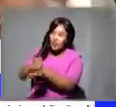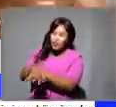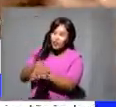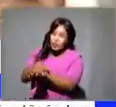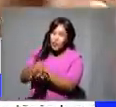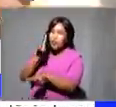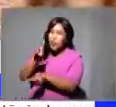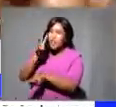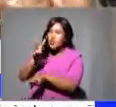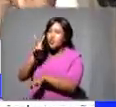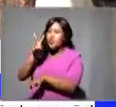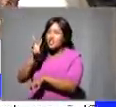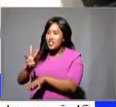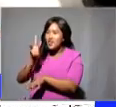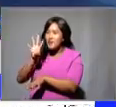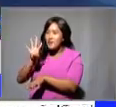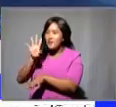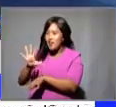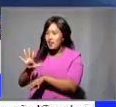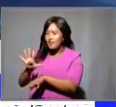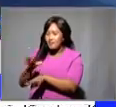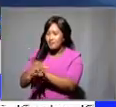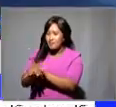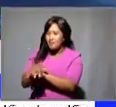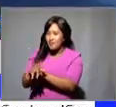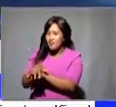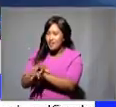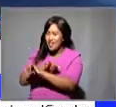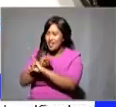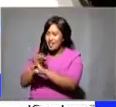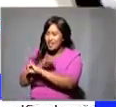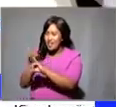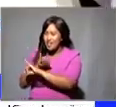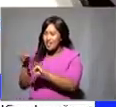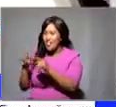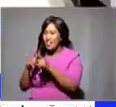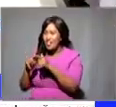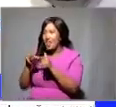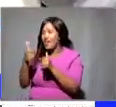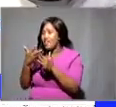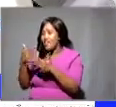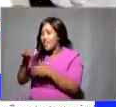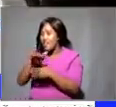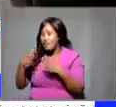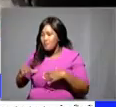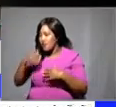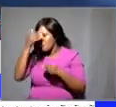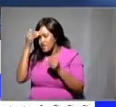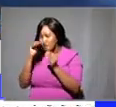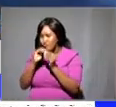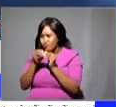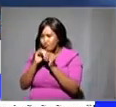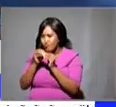1 2 3 4 5 na nituga guku nituika uguo no riu kaingi kuria ndu iria ndu mariganagirwo ri ni haha nona